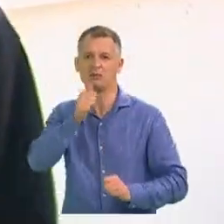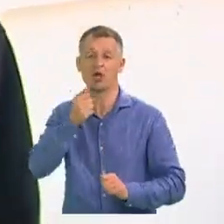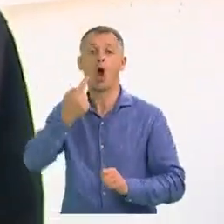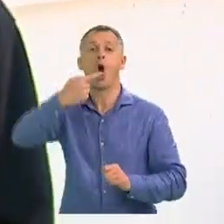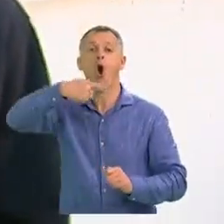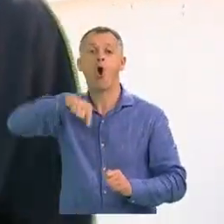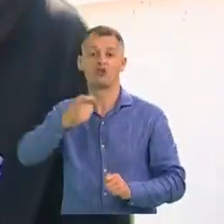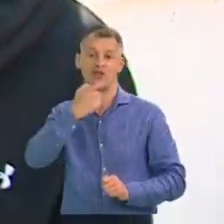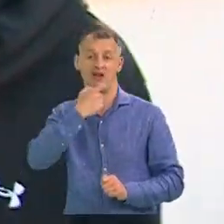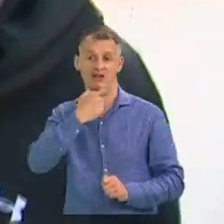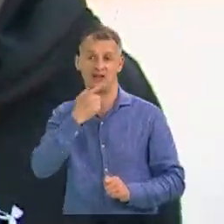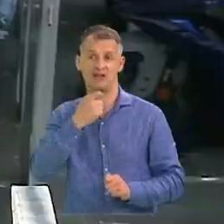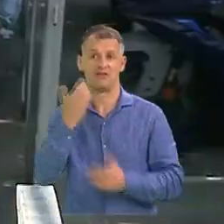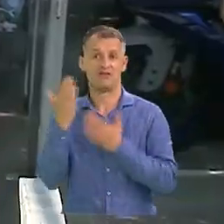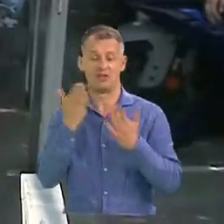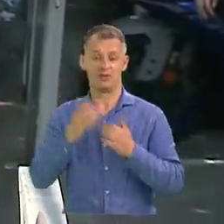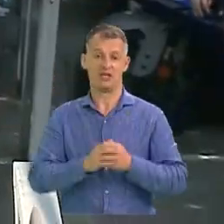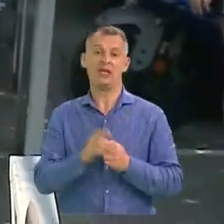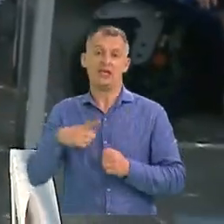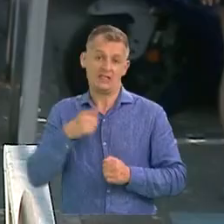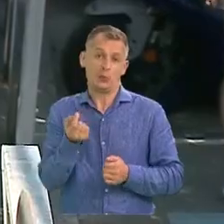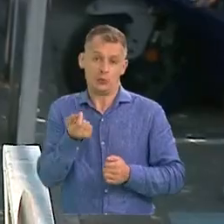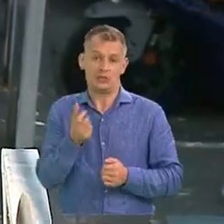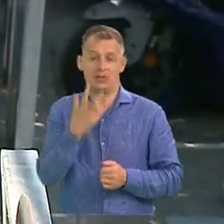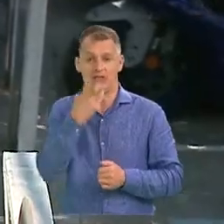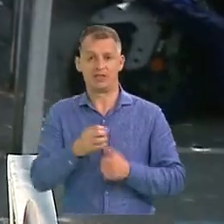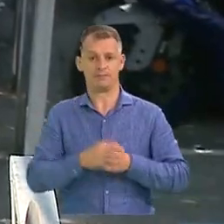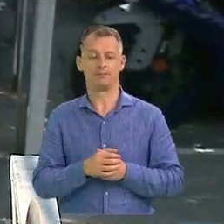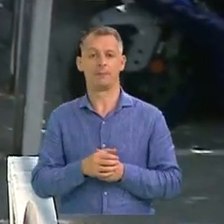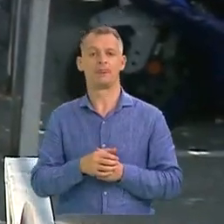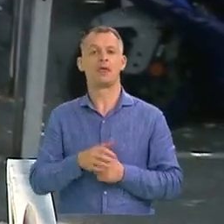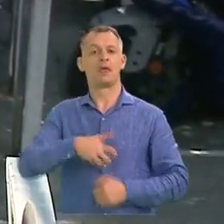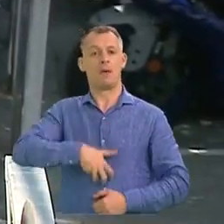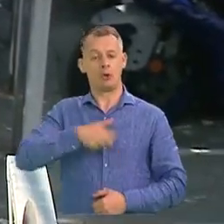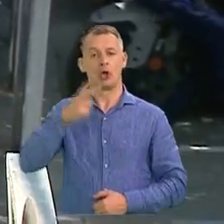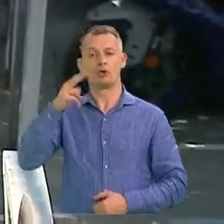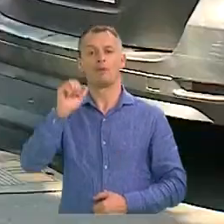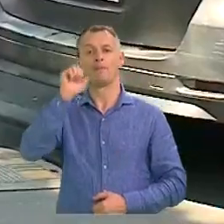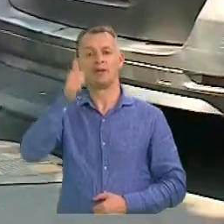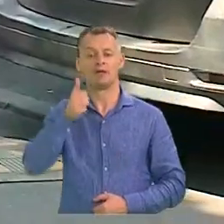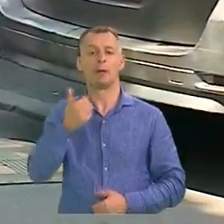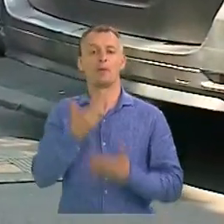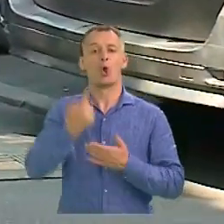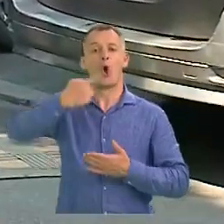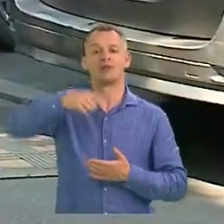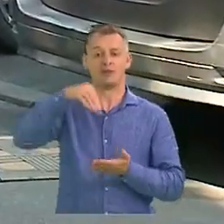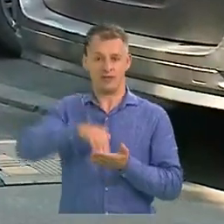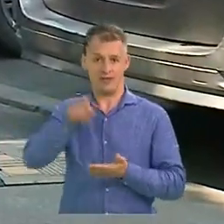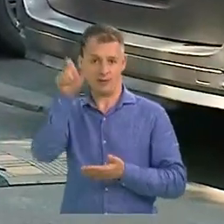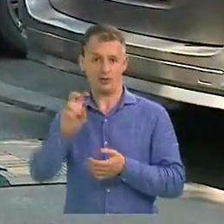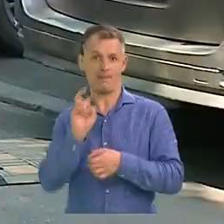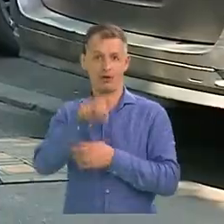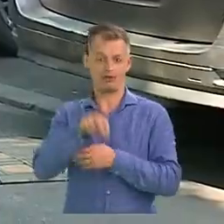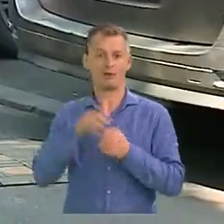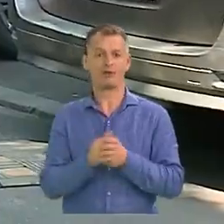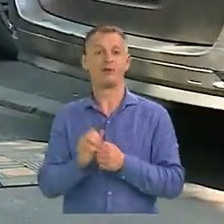de ani de învățământ. Și e cam trist. Emoțiile continuă și mâine pentru cei peste 100.000 de candidați cu proba la alegerea profilului. Primele rezultate